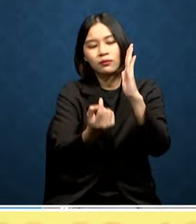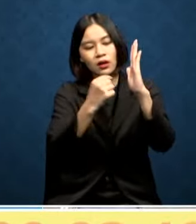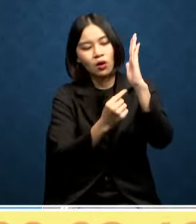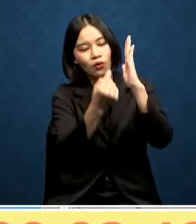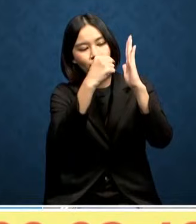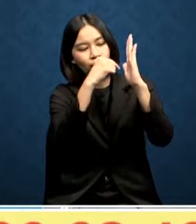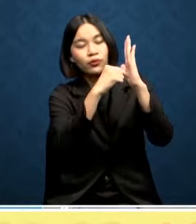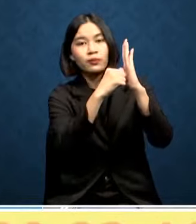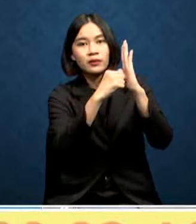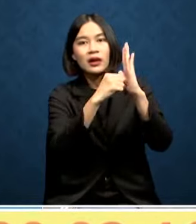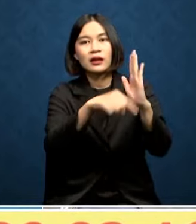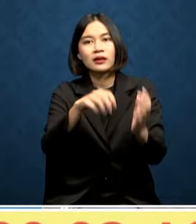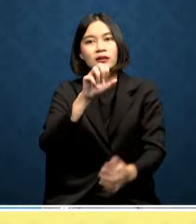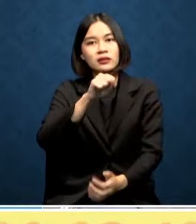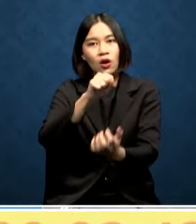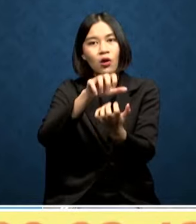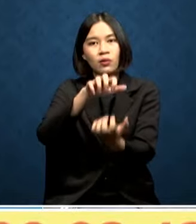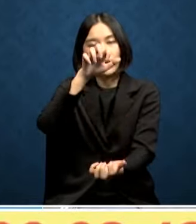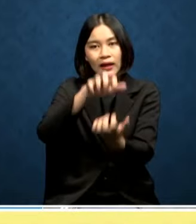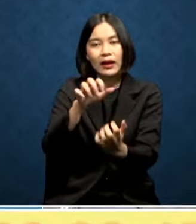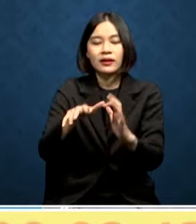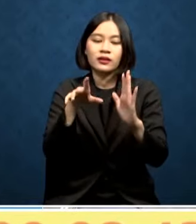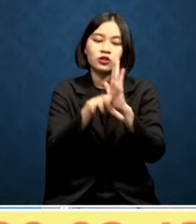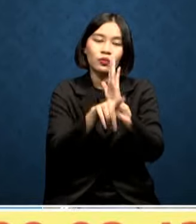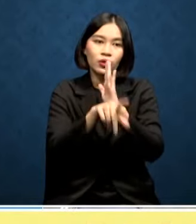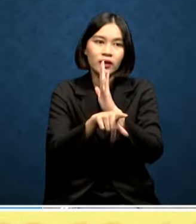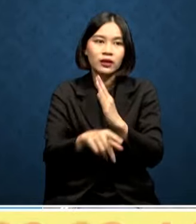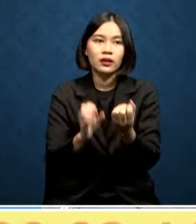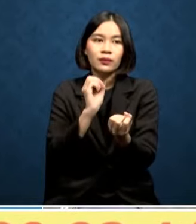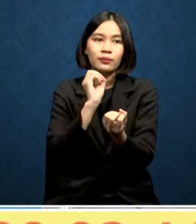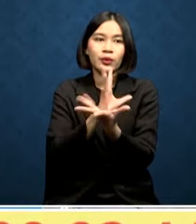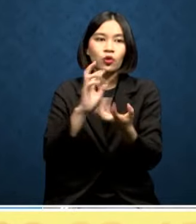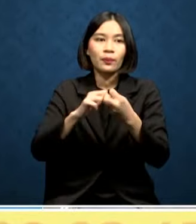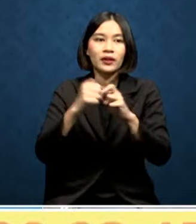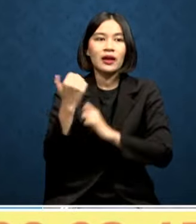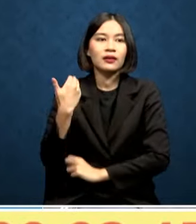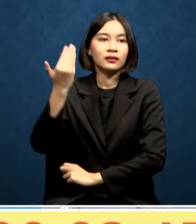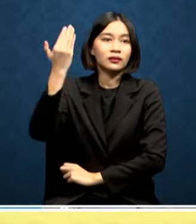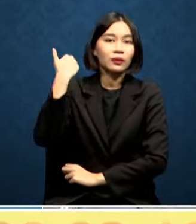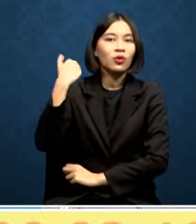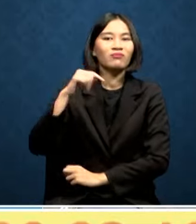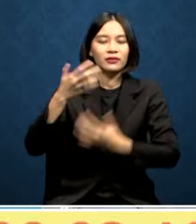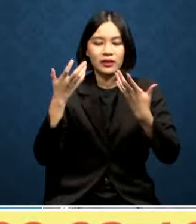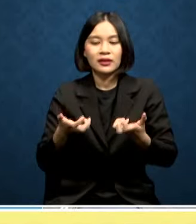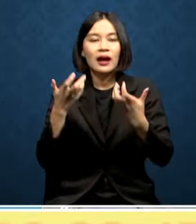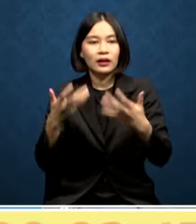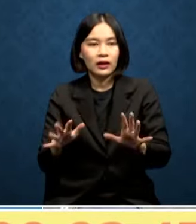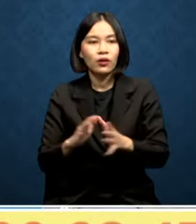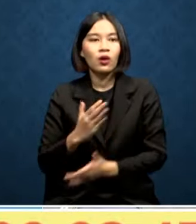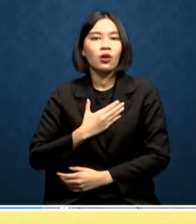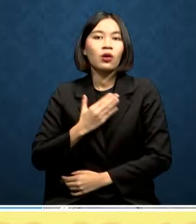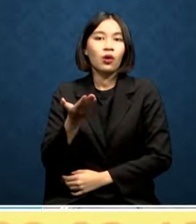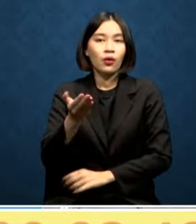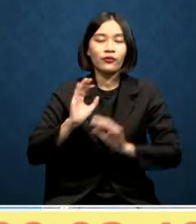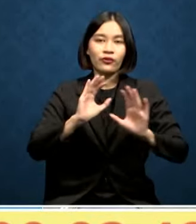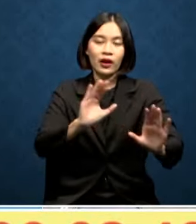สมุทรปราการชลบุรีนะครับถามว่าผลกระทบที่ผ่านมาเนี่ยมันไม่มากพอเหรอครับนะครับจึงขอฝาก